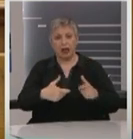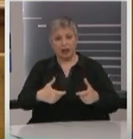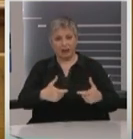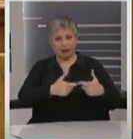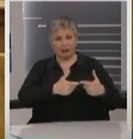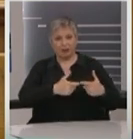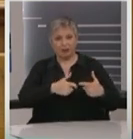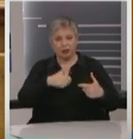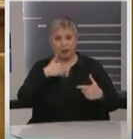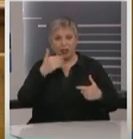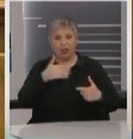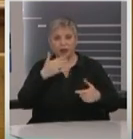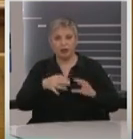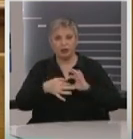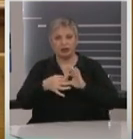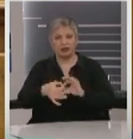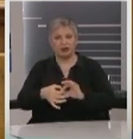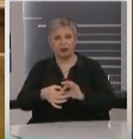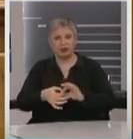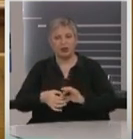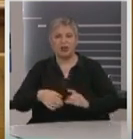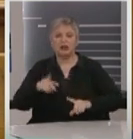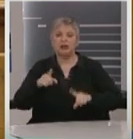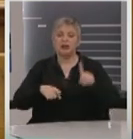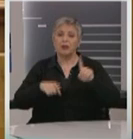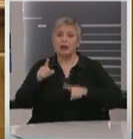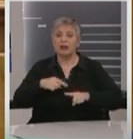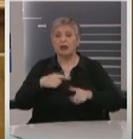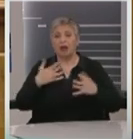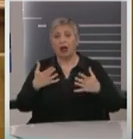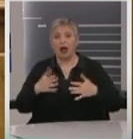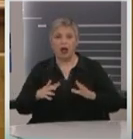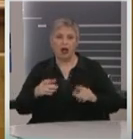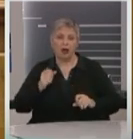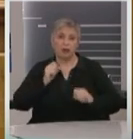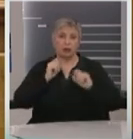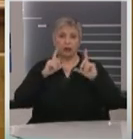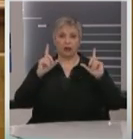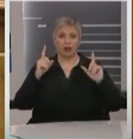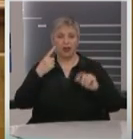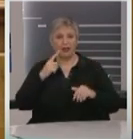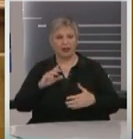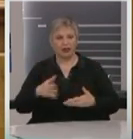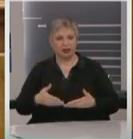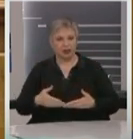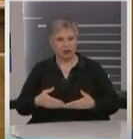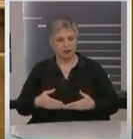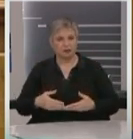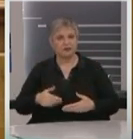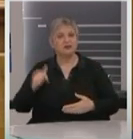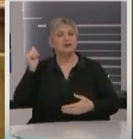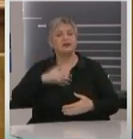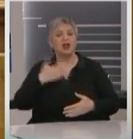κάπως πρωτοφανείς ορισμένους παριστάμενους συναδέλφους, να θυμίσω ότι η ειδική αναφορά για την εξαιρετική αξιοποίηση